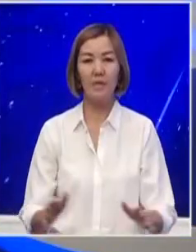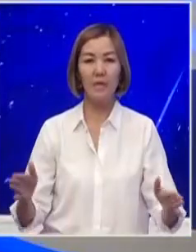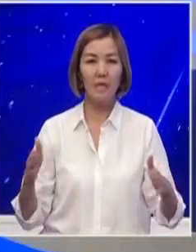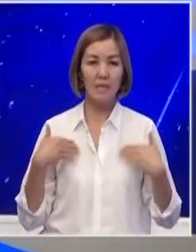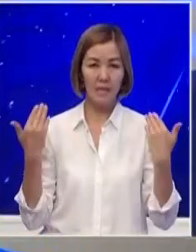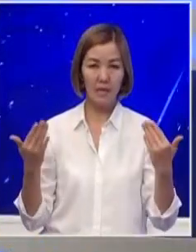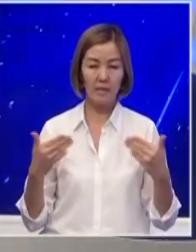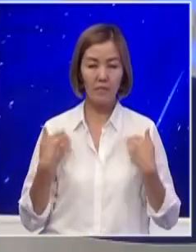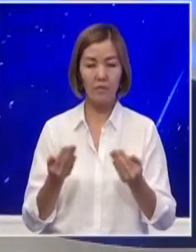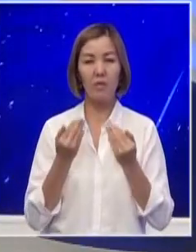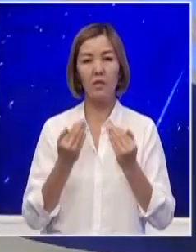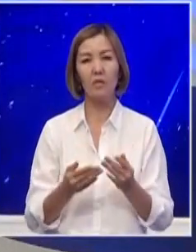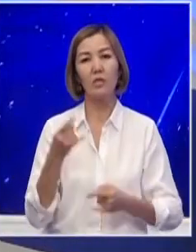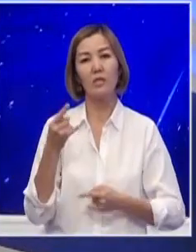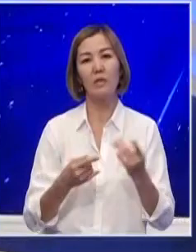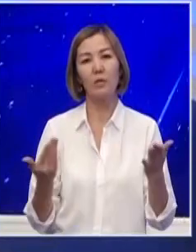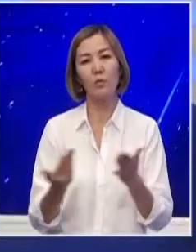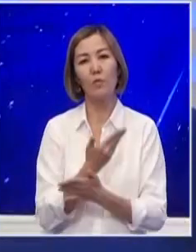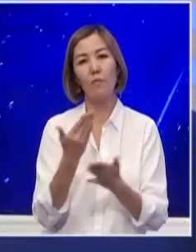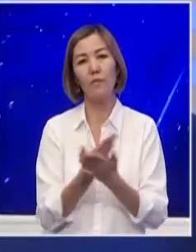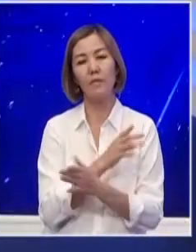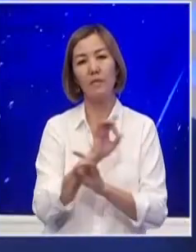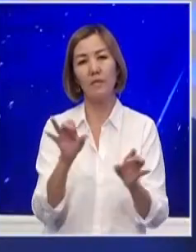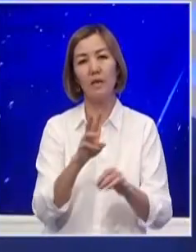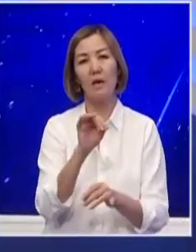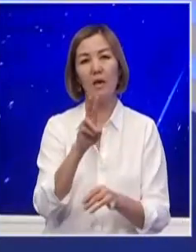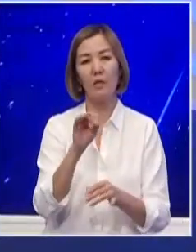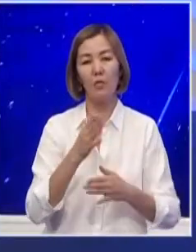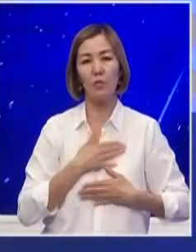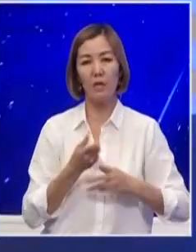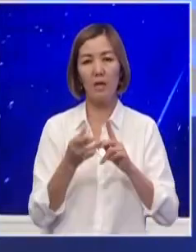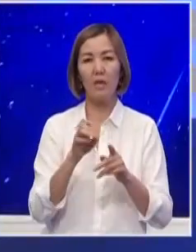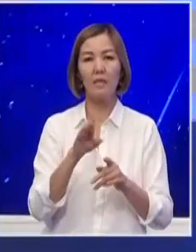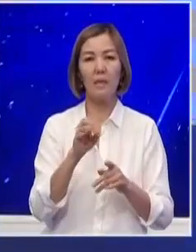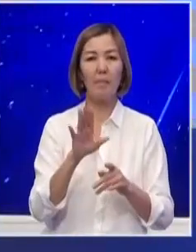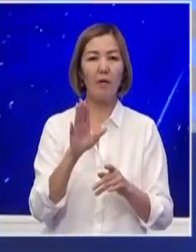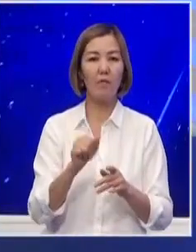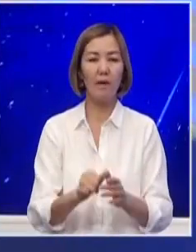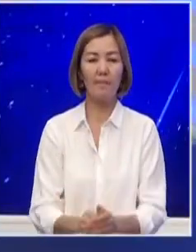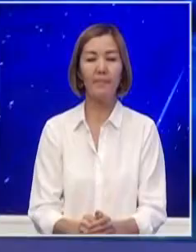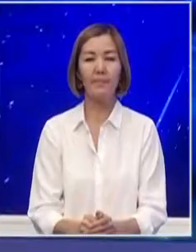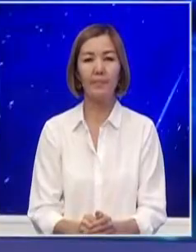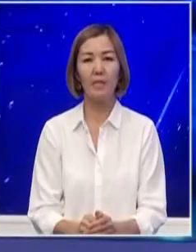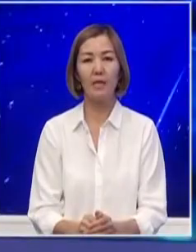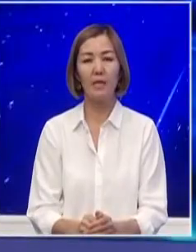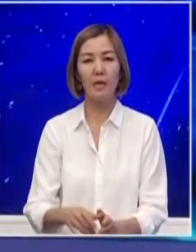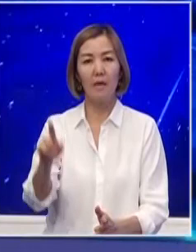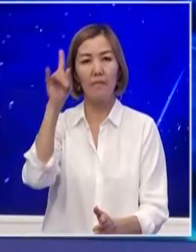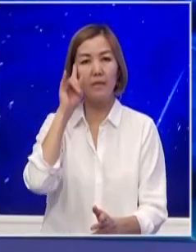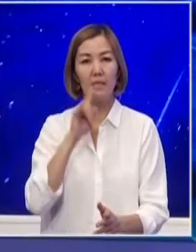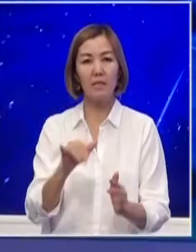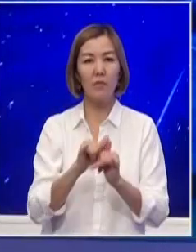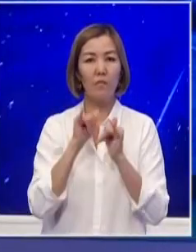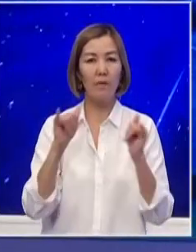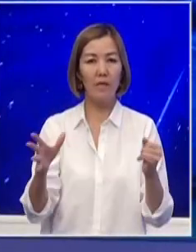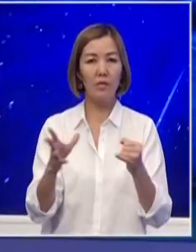Здравствуйте, вы смотрите новости ЖТСУ. В студии прямого эфира Антон Хатиновский. Сурдоперевод осуществляет моя коллега Айгуль Стамбекова. В